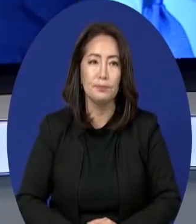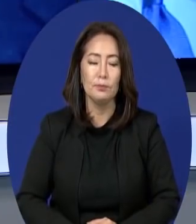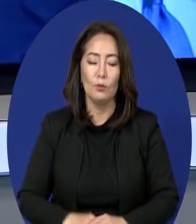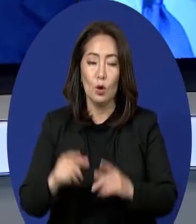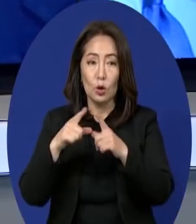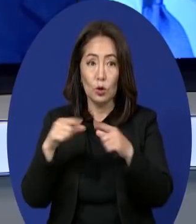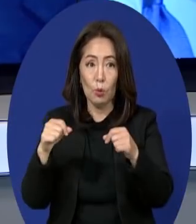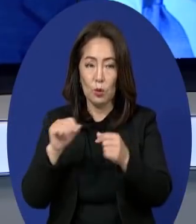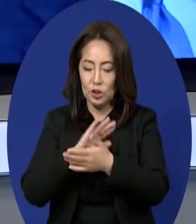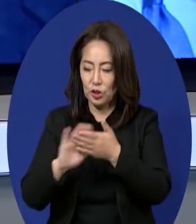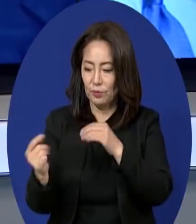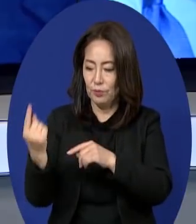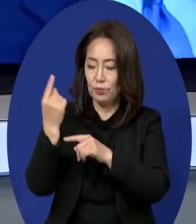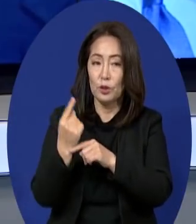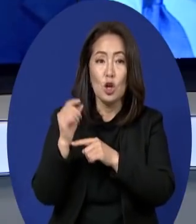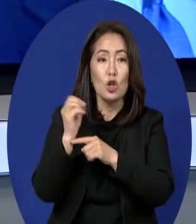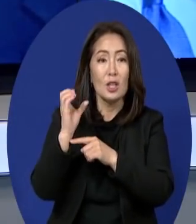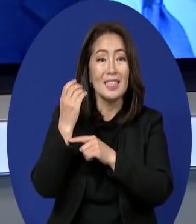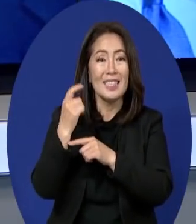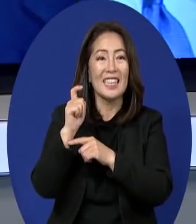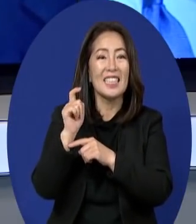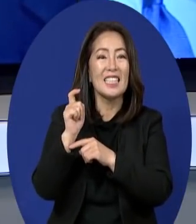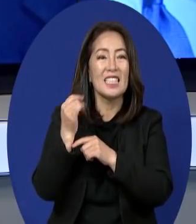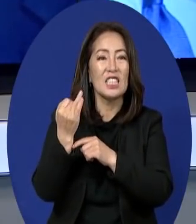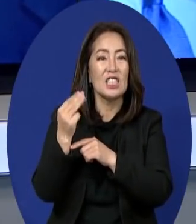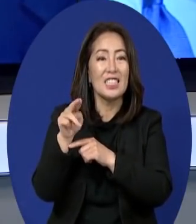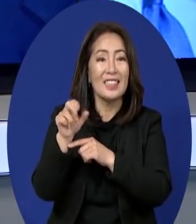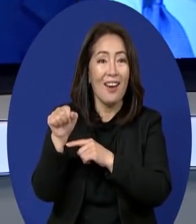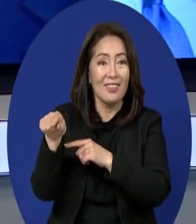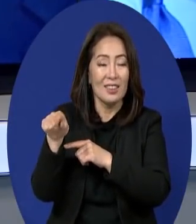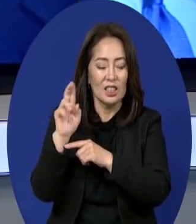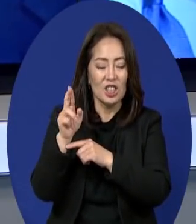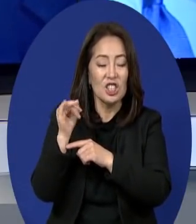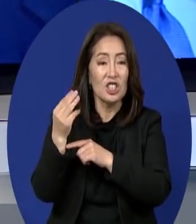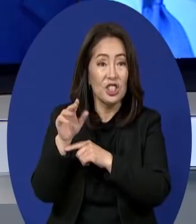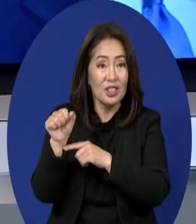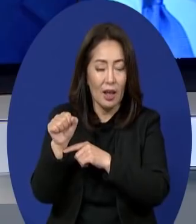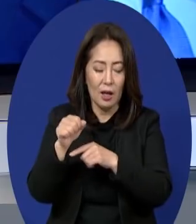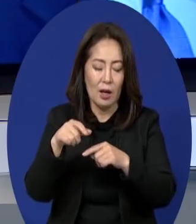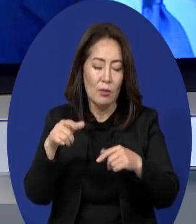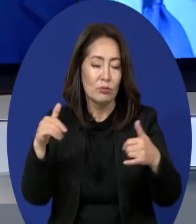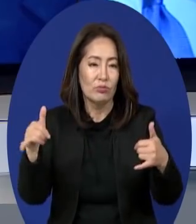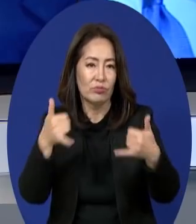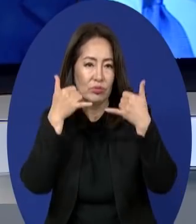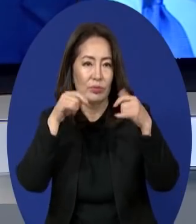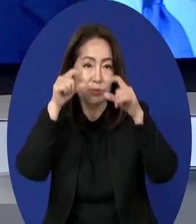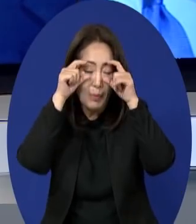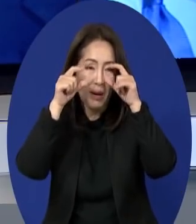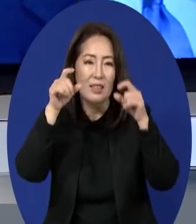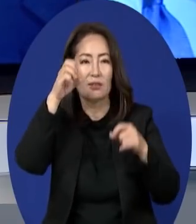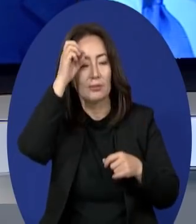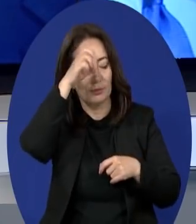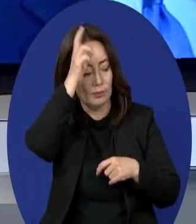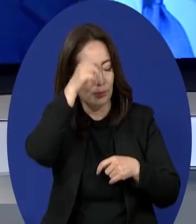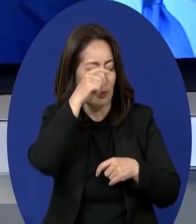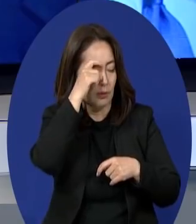Япон улсын шинээр сонгогдсон ерөнхий сайд Кишида Фумио бүрэн эрхээ хэрэгжүүлж байгаа эхний өдрөө Америкийн нэгдсэн улсын ерөнхийлөгч Жо Байдентай утсаар ярилаа.